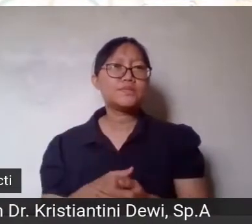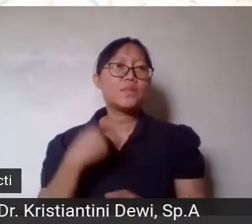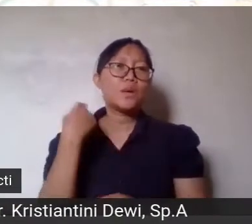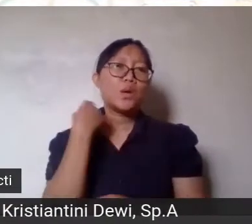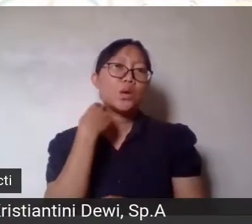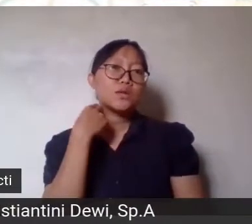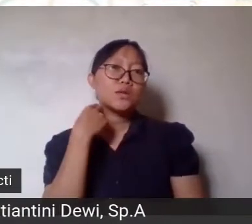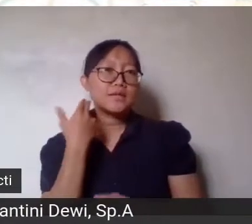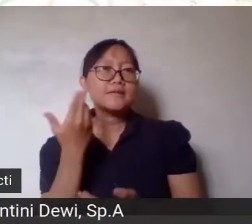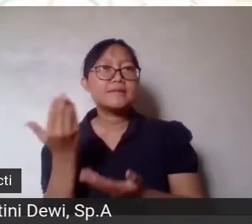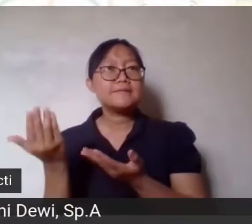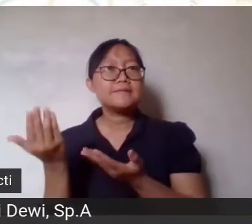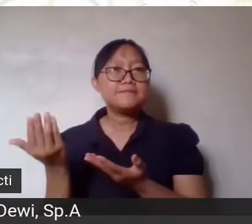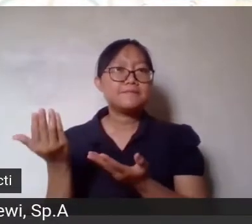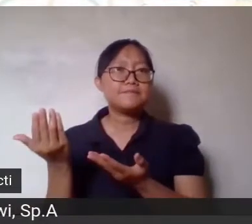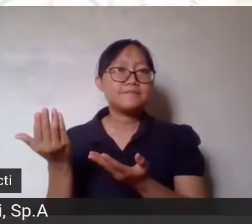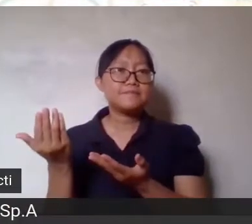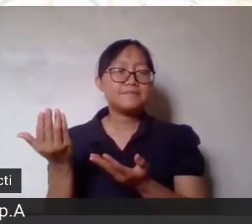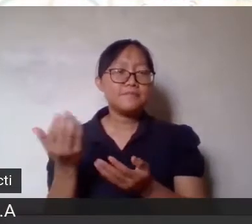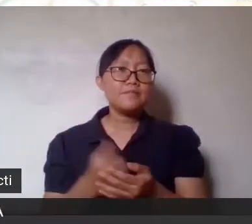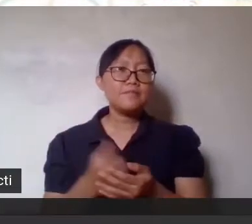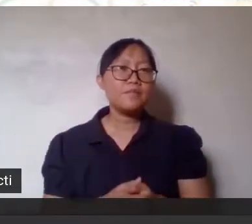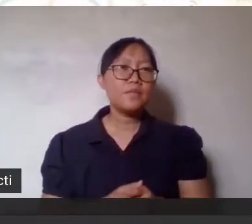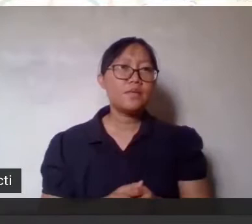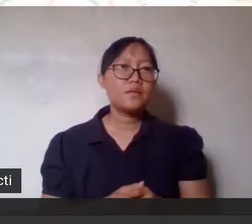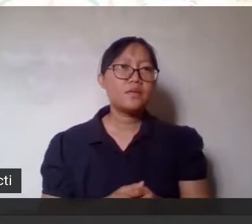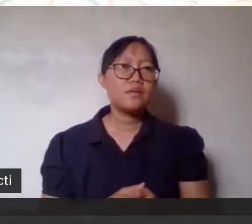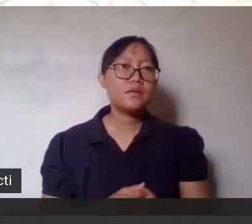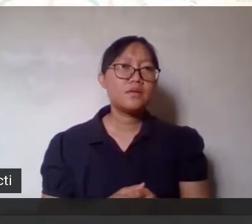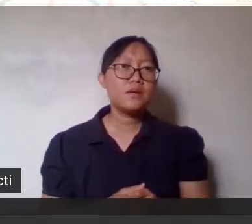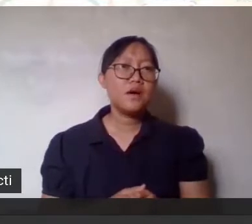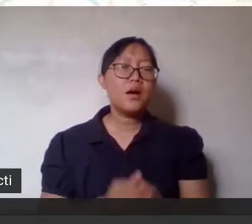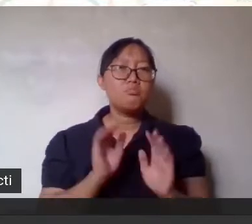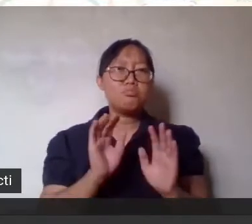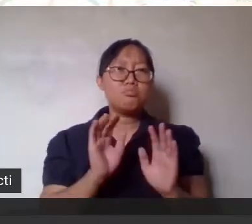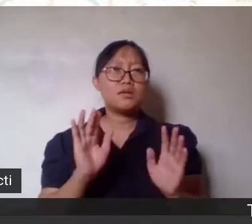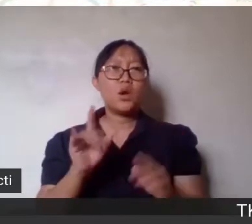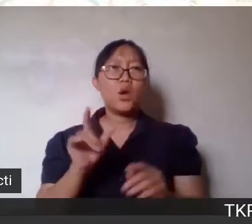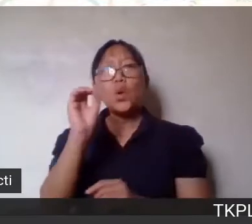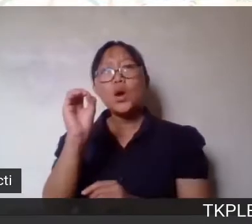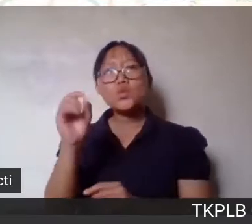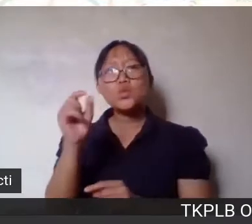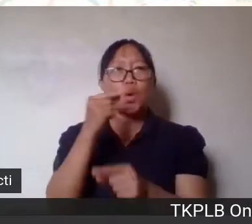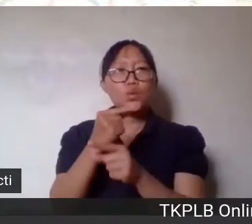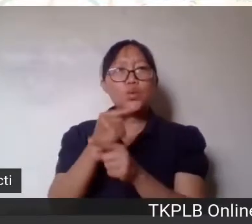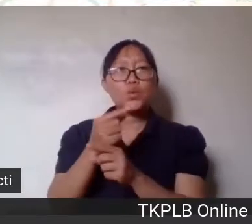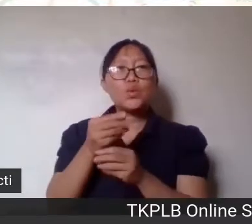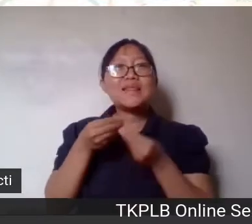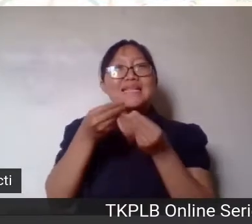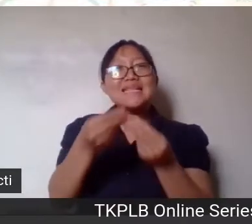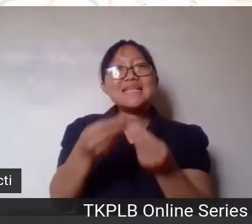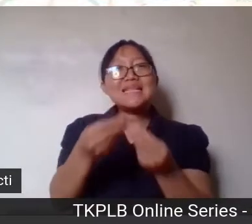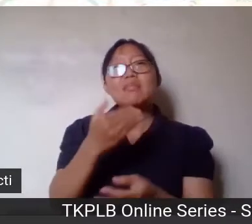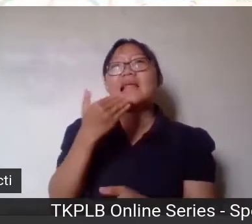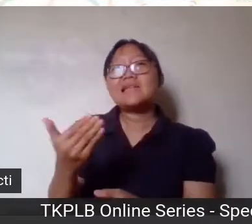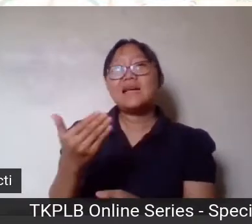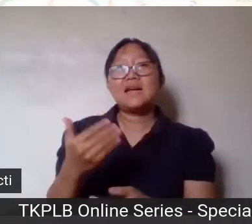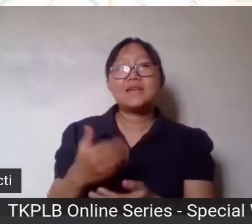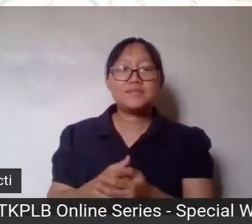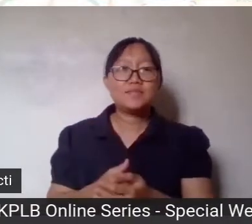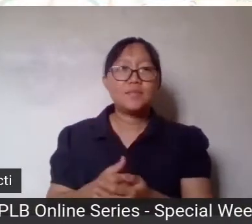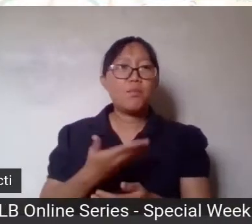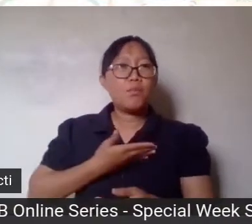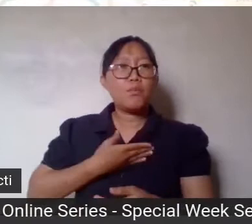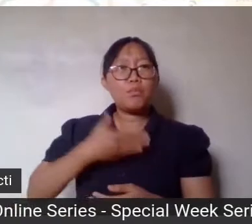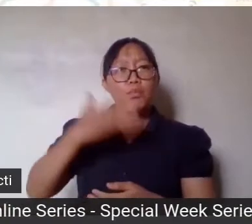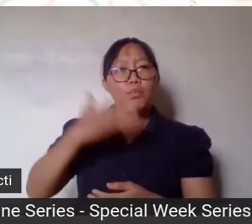dari orang tua, dari guru sebenarnya ya. Iya, ini kami ingin tahu nih pemikiran Dokter Purboyo dan Dokter Tian ya, yang ada